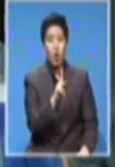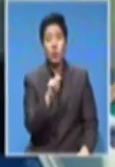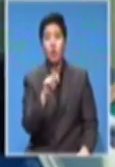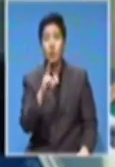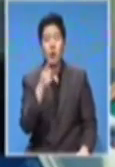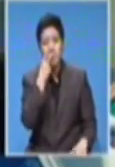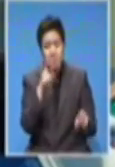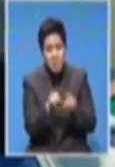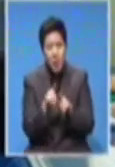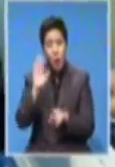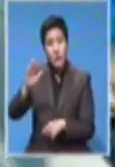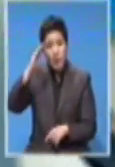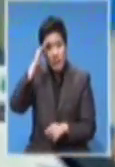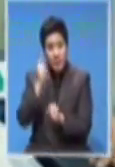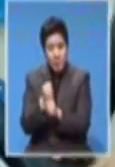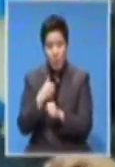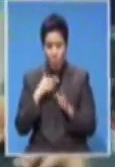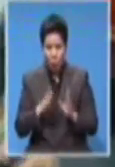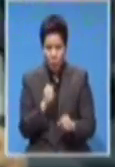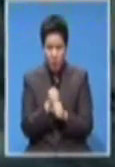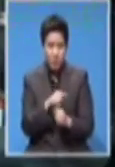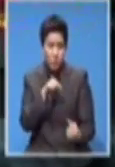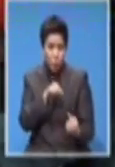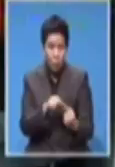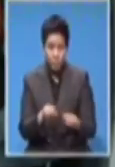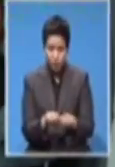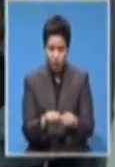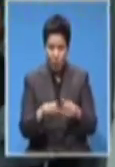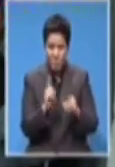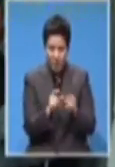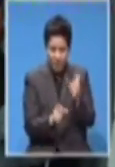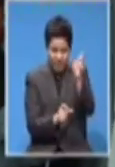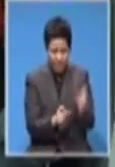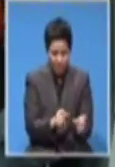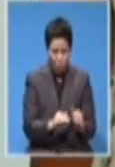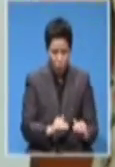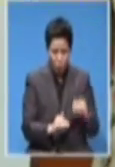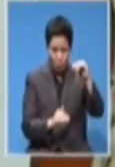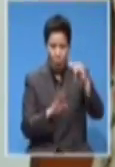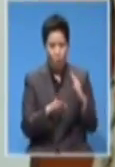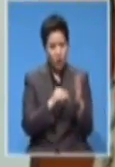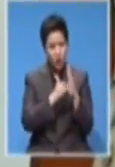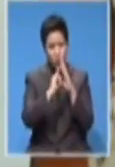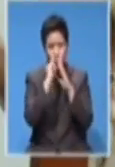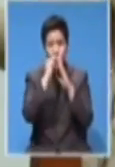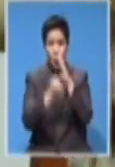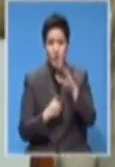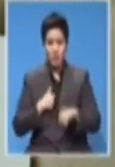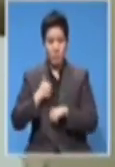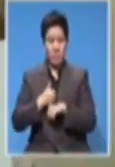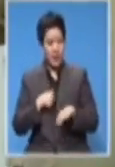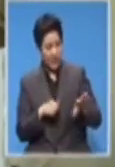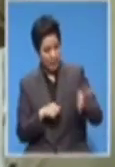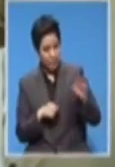ทำหรือเปล่ามันจะได้คนมาที่โตมาในแท่งของเขาในพื้นที่ของเขาแล้วนายเขาก็ได้เป็นคนเลือกของเขามาพอนายเ